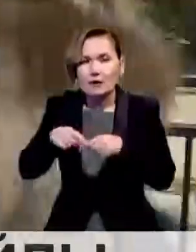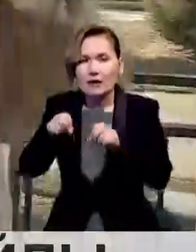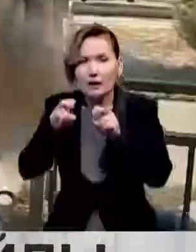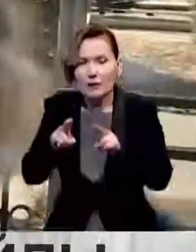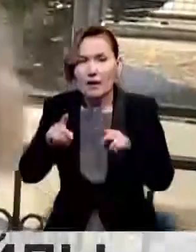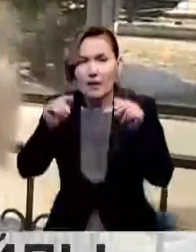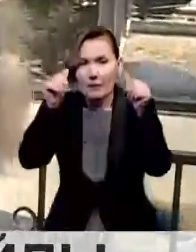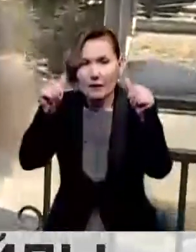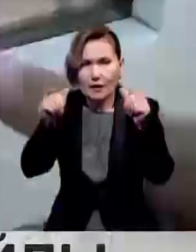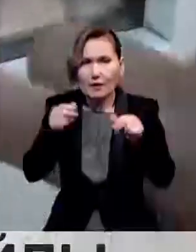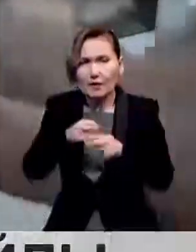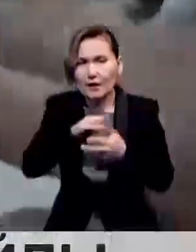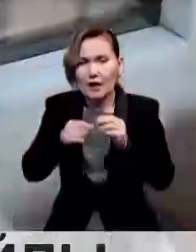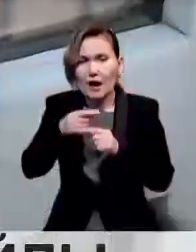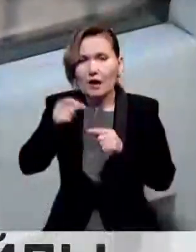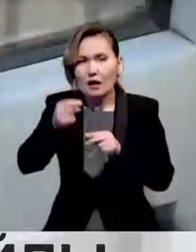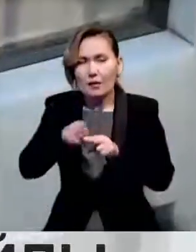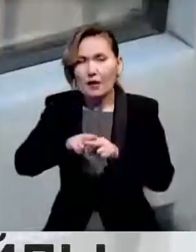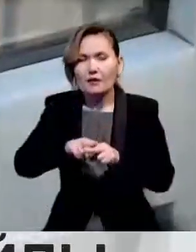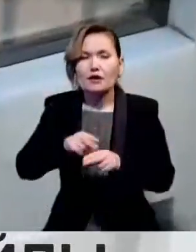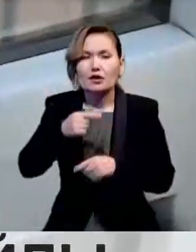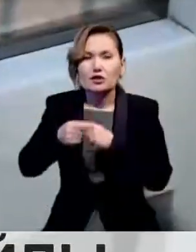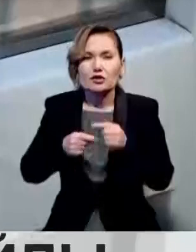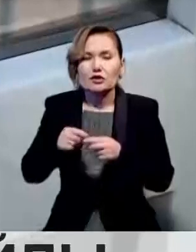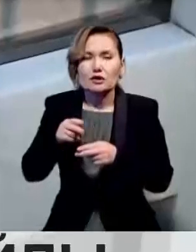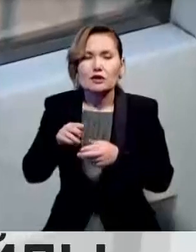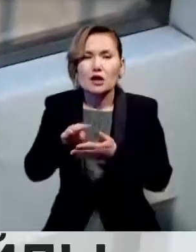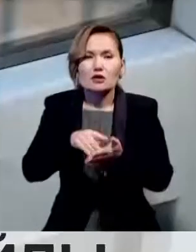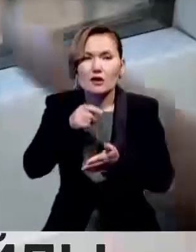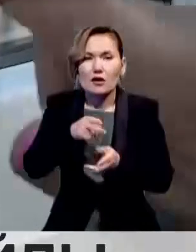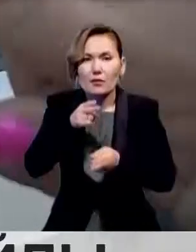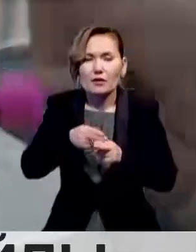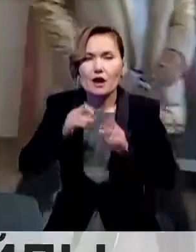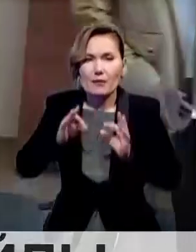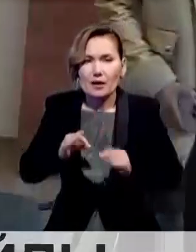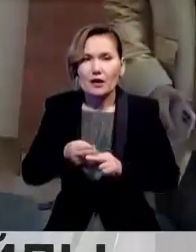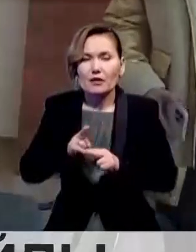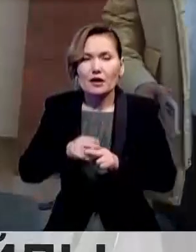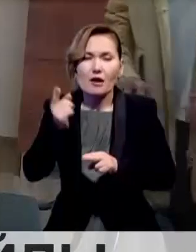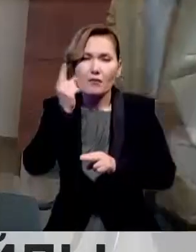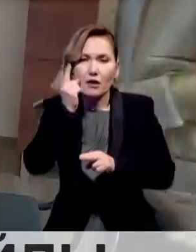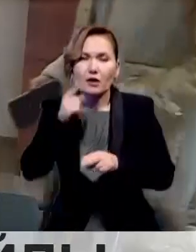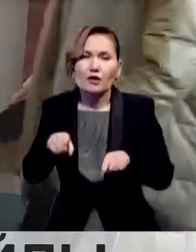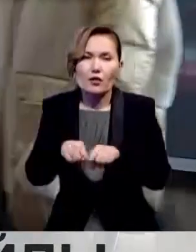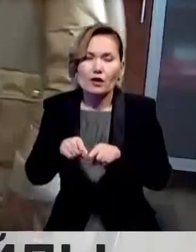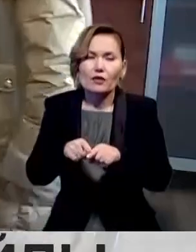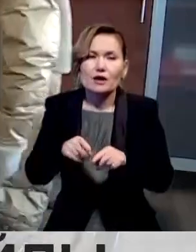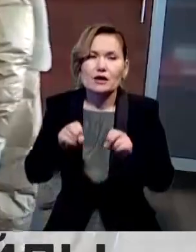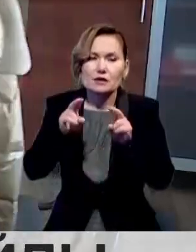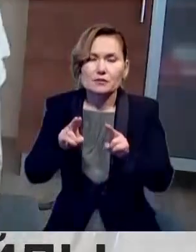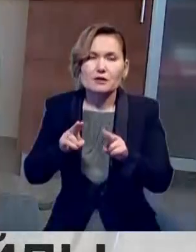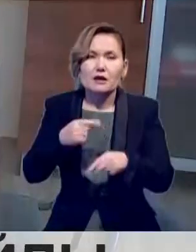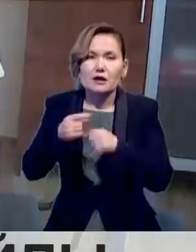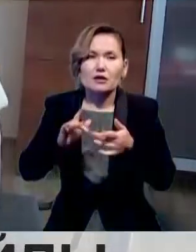арнайы парақша әлінген. Кәсіпкер осы арқылы арызын жолдай алады. Ол бірден прокурордың немесе мобильді жұмыс тобының поштасына